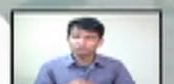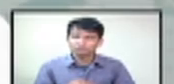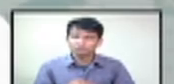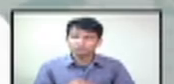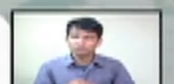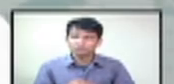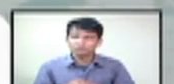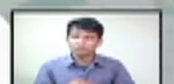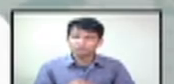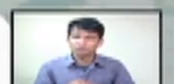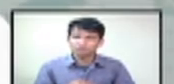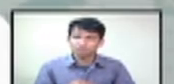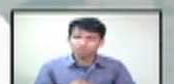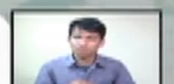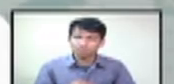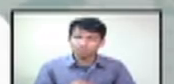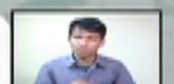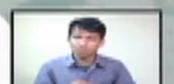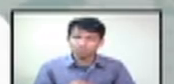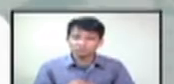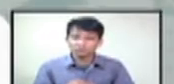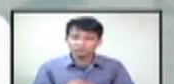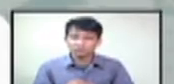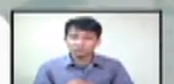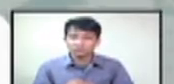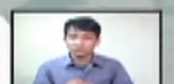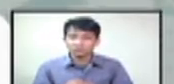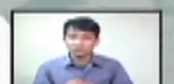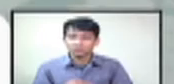Sa hapon na po ng hapon, mga